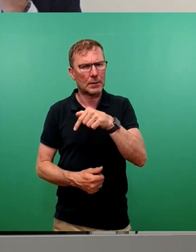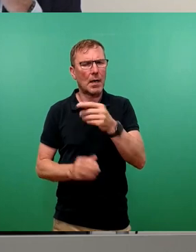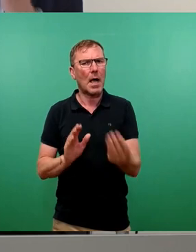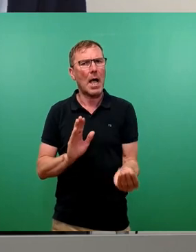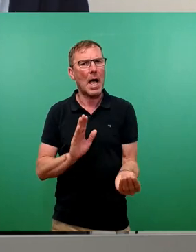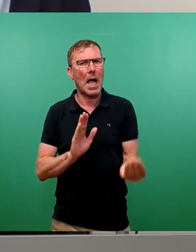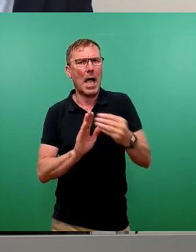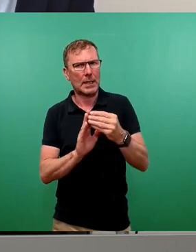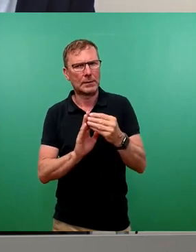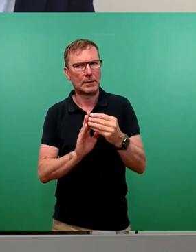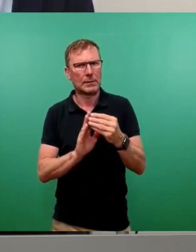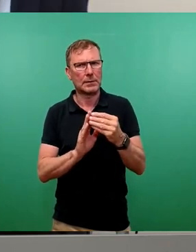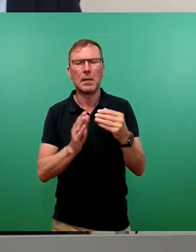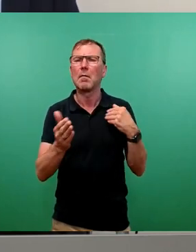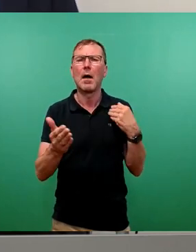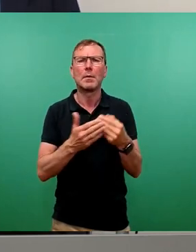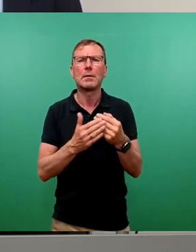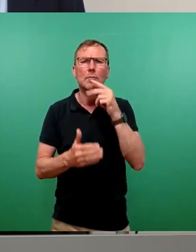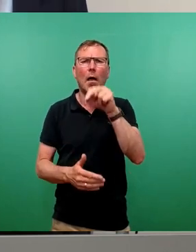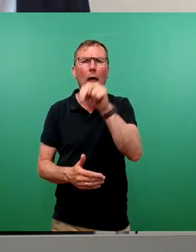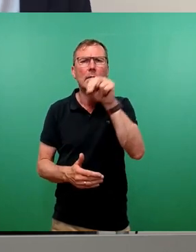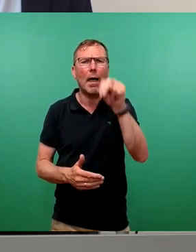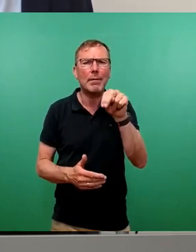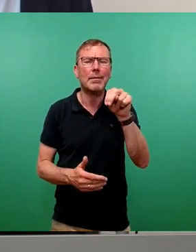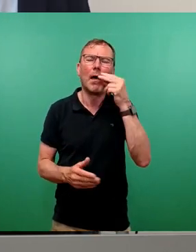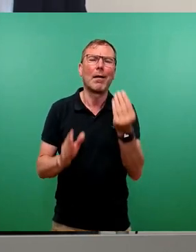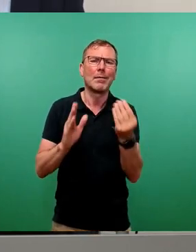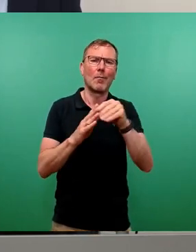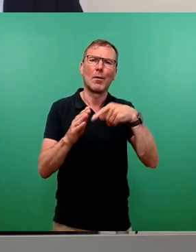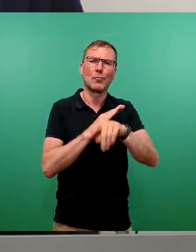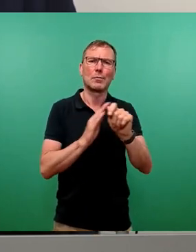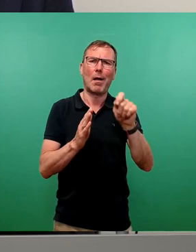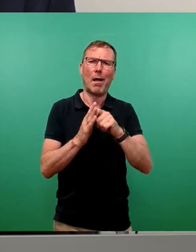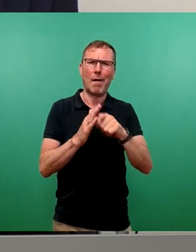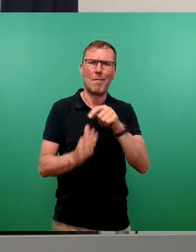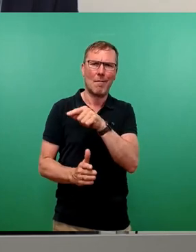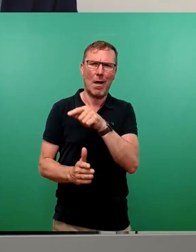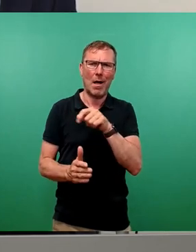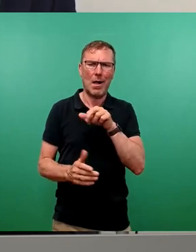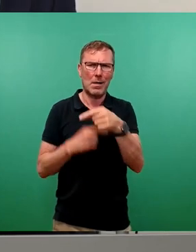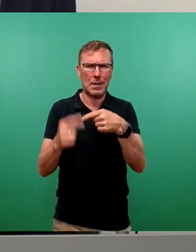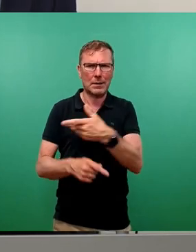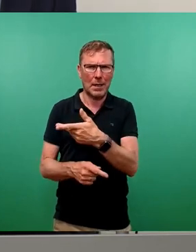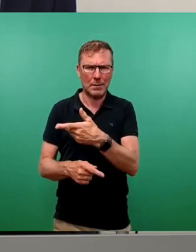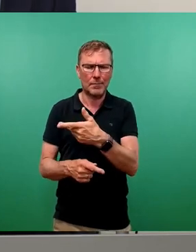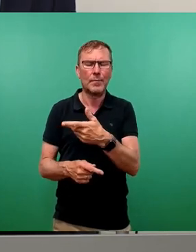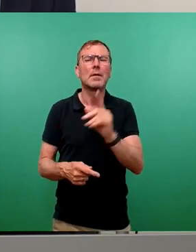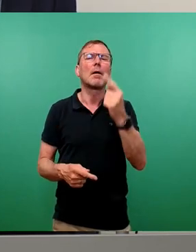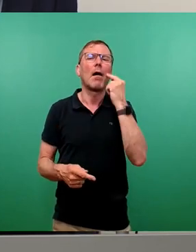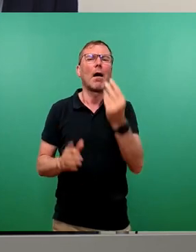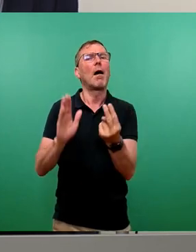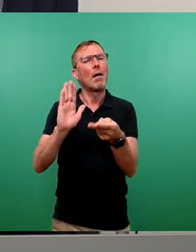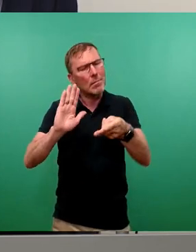wo bisher nur NN stand, mit dem gerade durchgeführten Wahl, das auch namentlich